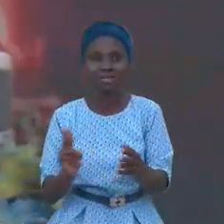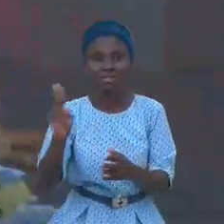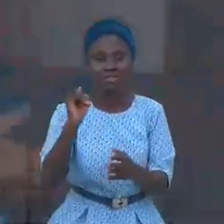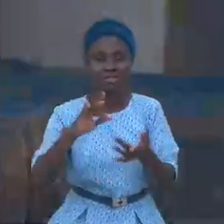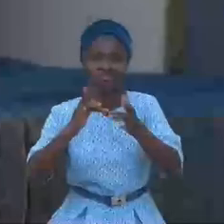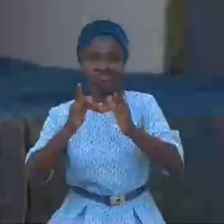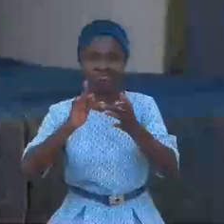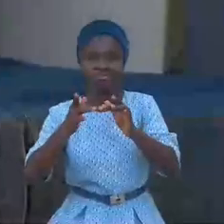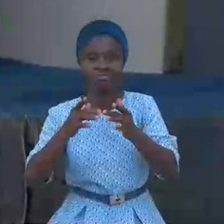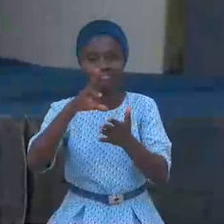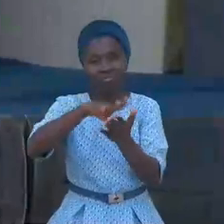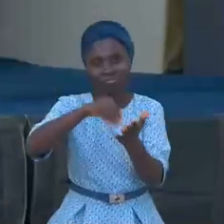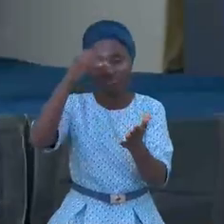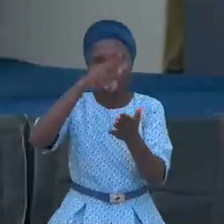lisaient